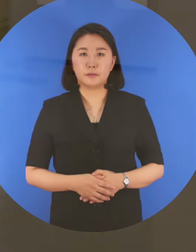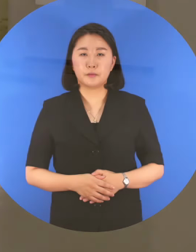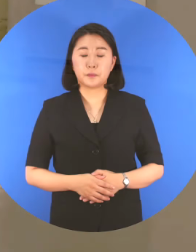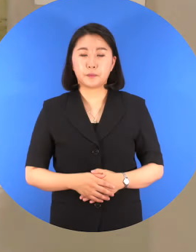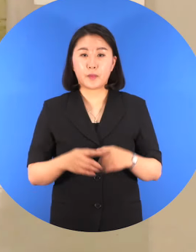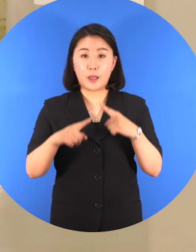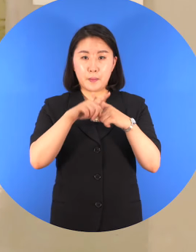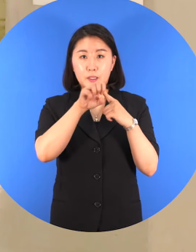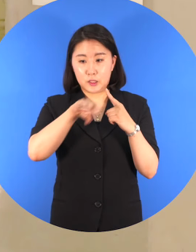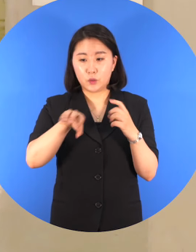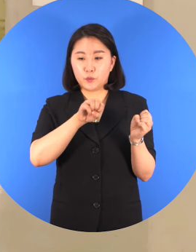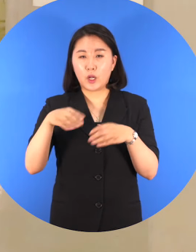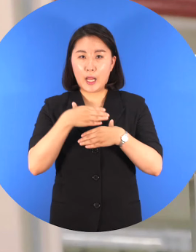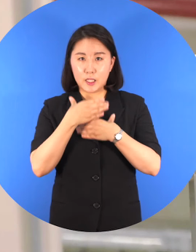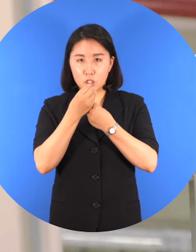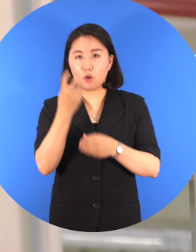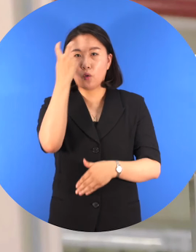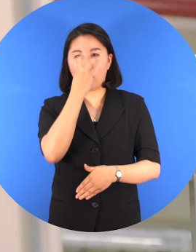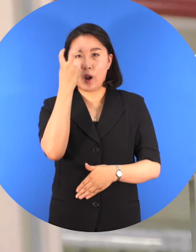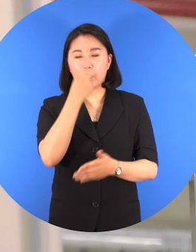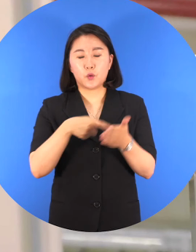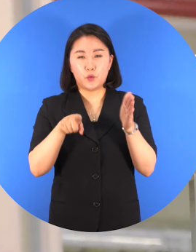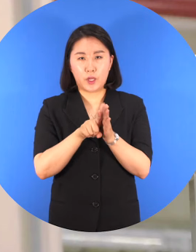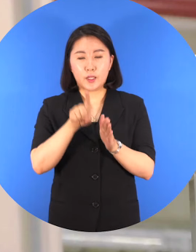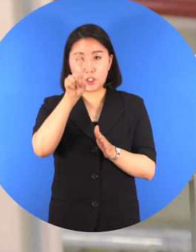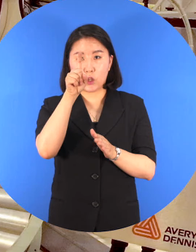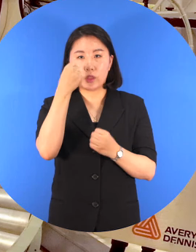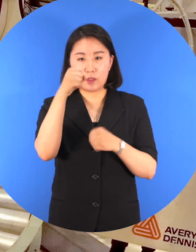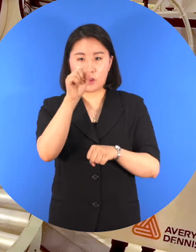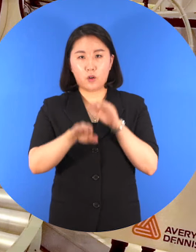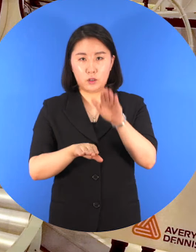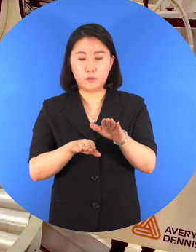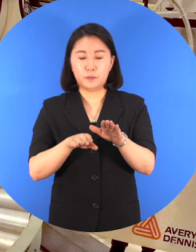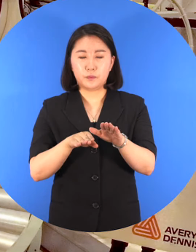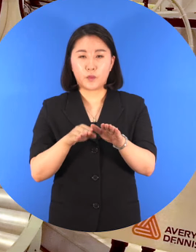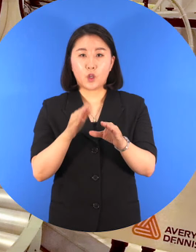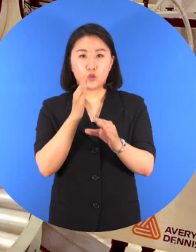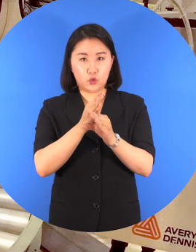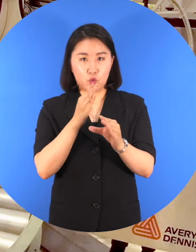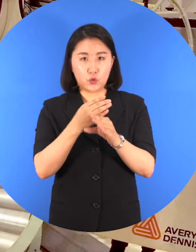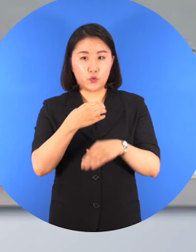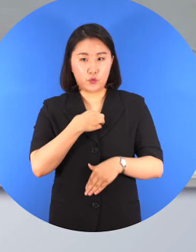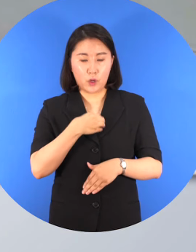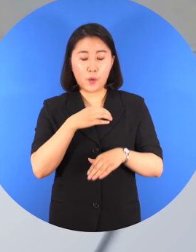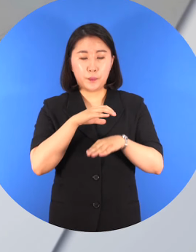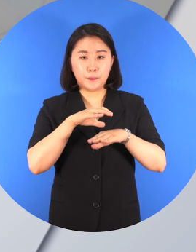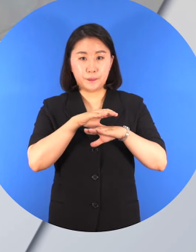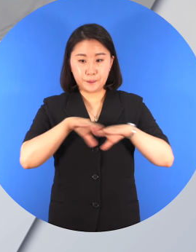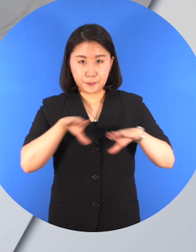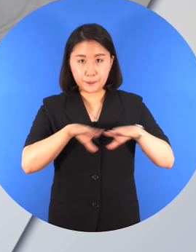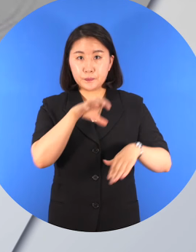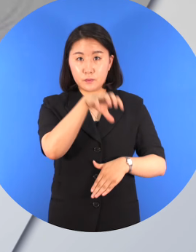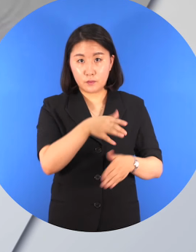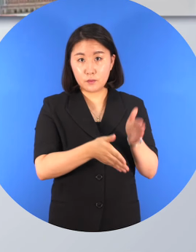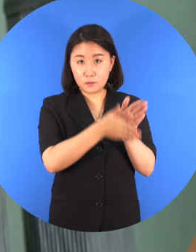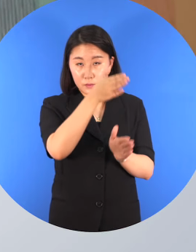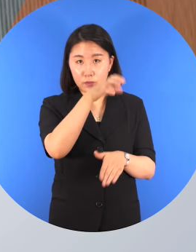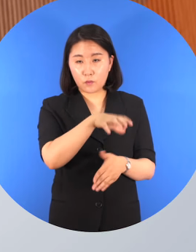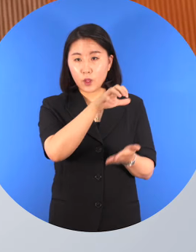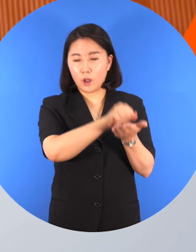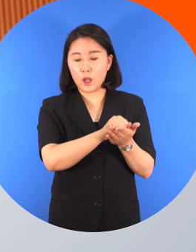방사성 폐기물을 안전하게 관리하기 위한 첫걸음으로 중저준이 방사성 폐기물 처분장은 확보되었으나